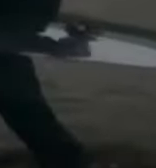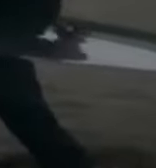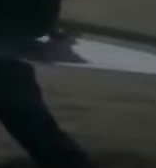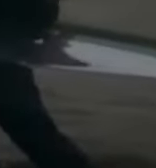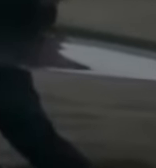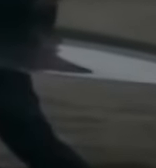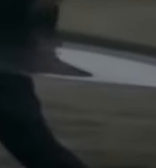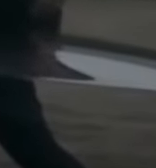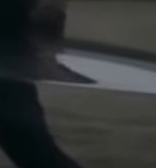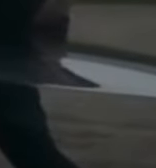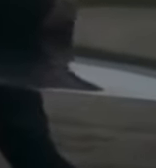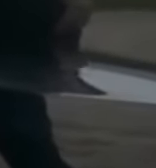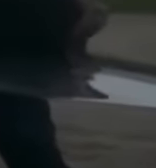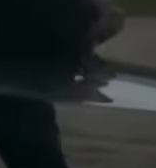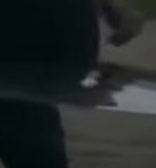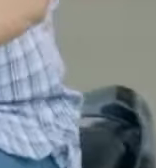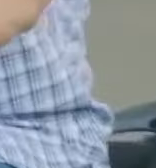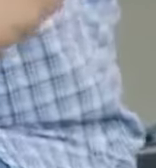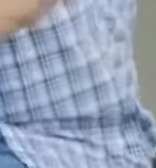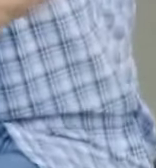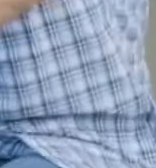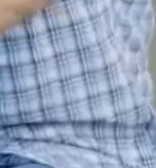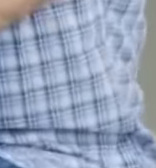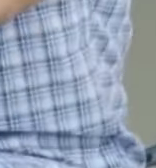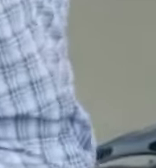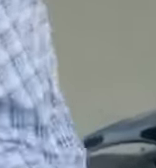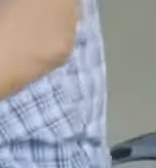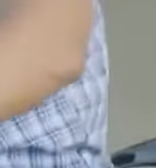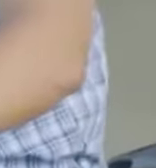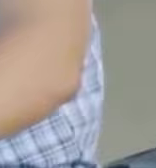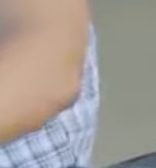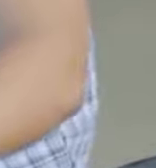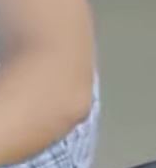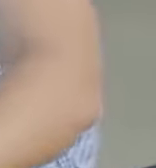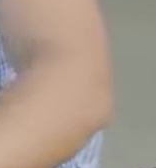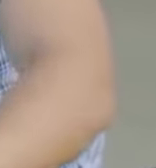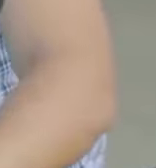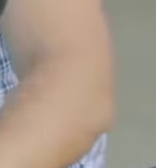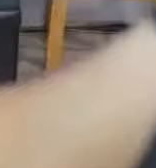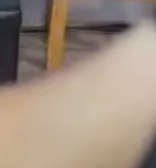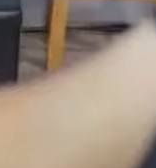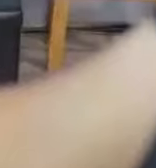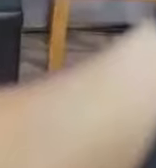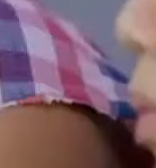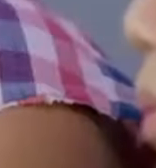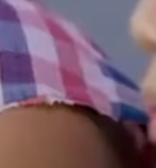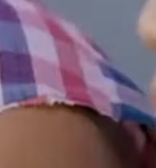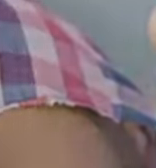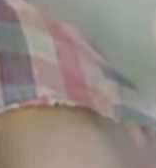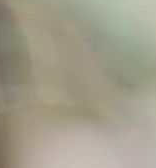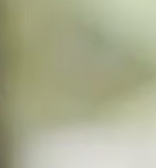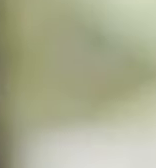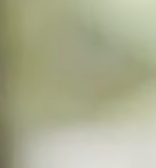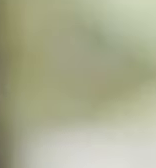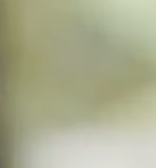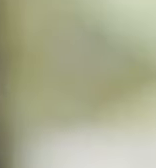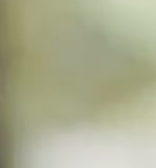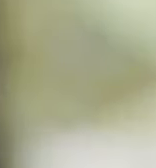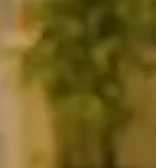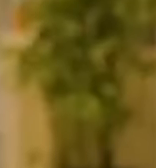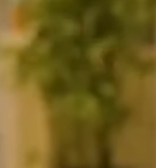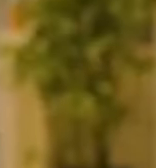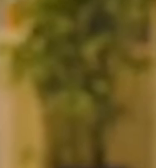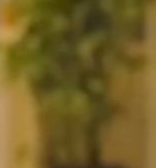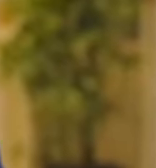Walang sino man ang pwedeng umapi sa'yo. Ilang beses mo nang sinalba ang buhay ko. Salamat, tol ko. Pangako, nandito lang ako para